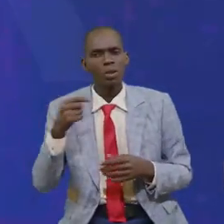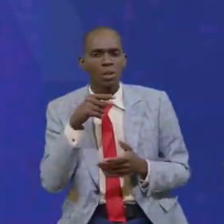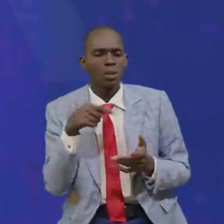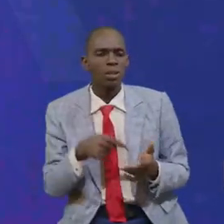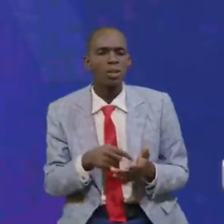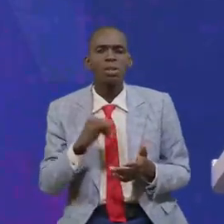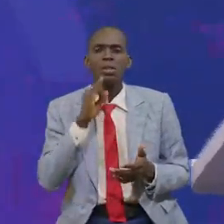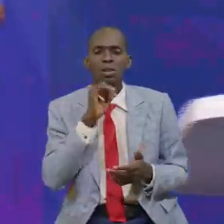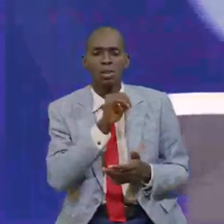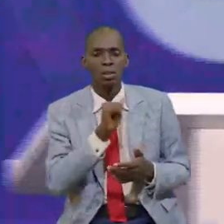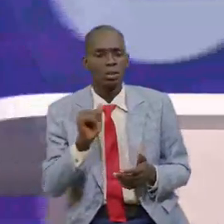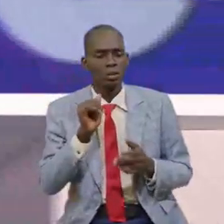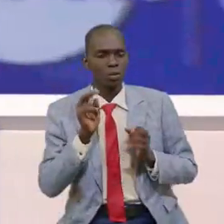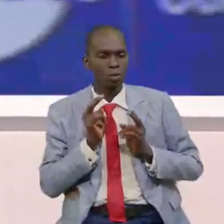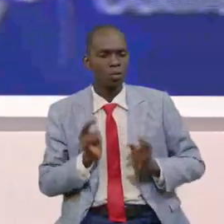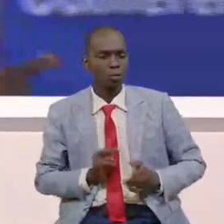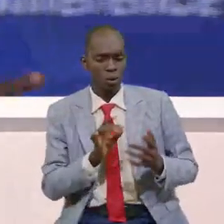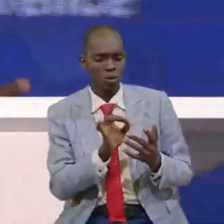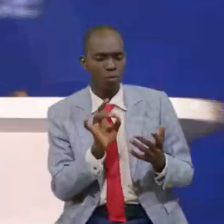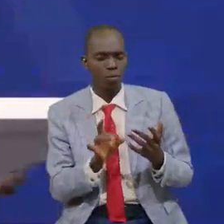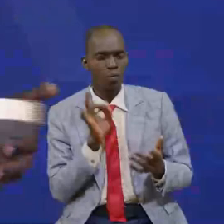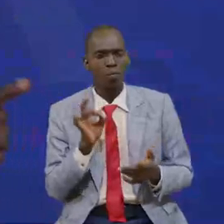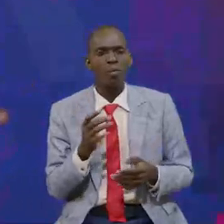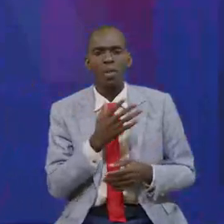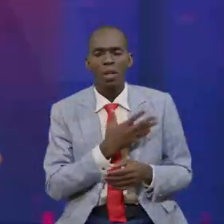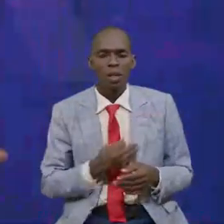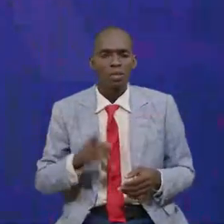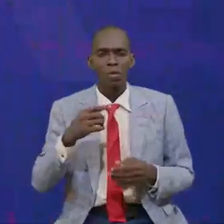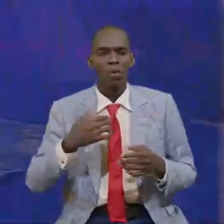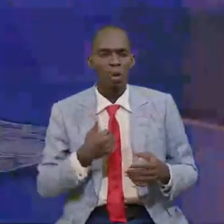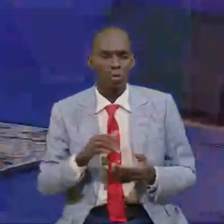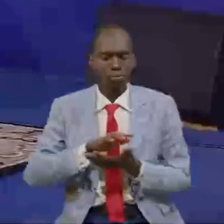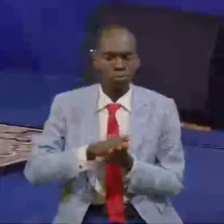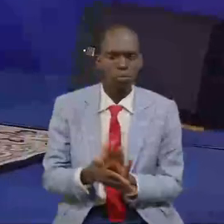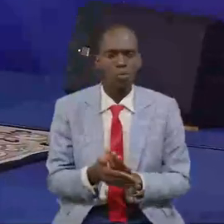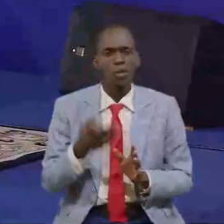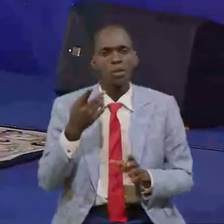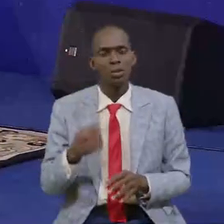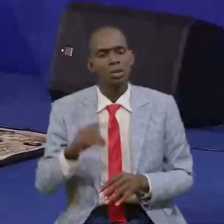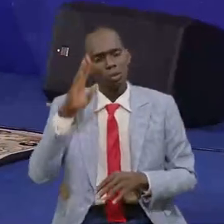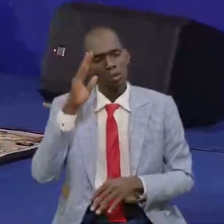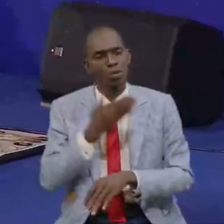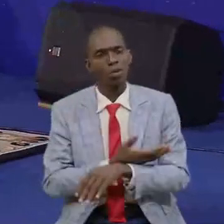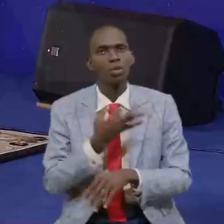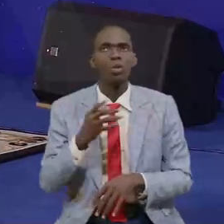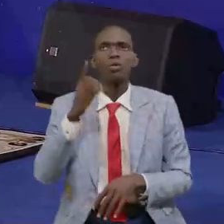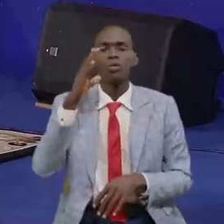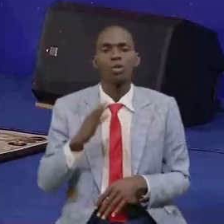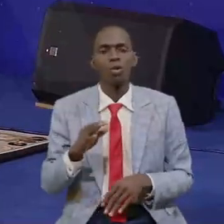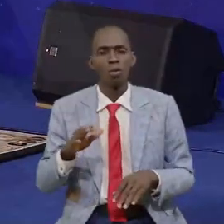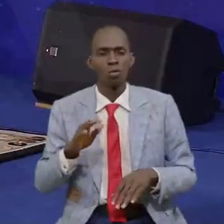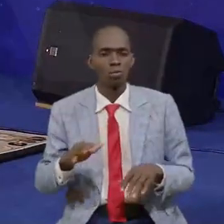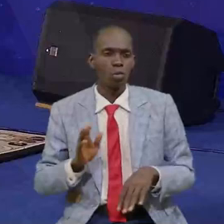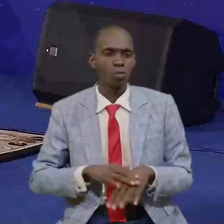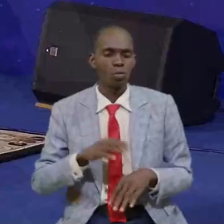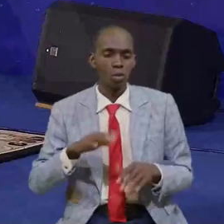c'est le choix de l'homme. Et il a foulé aux pieds le Fils de Dieu. Comment fouler